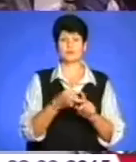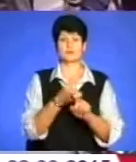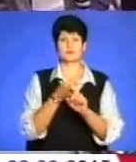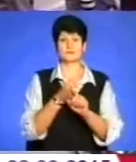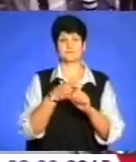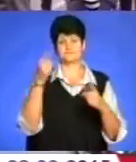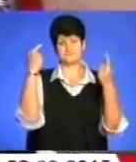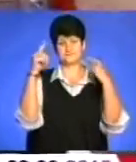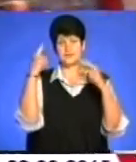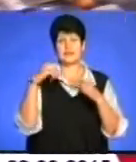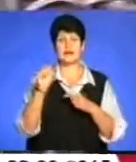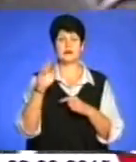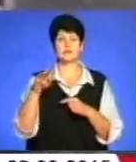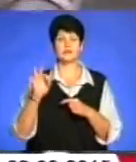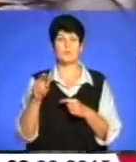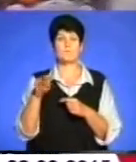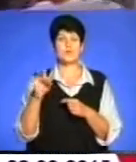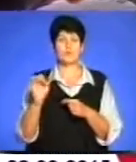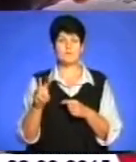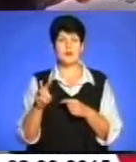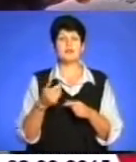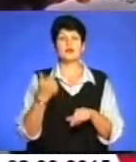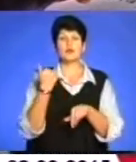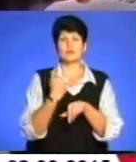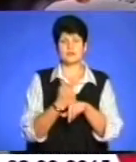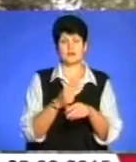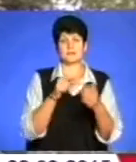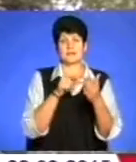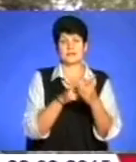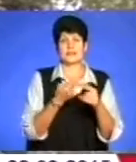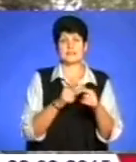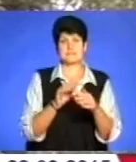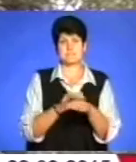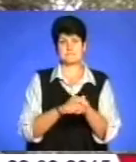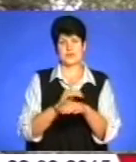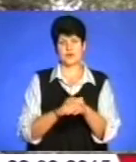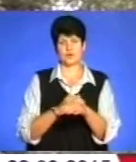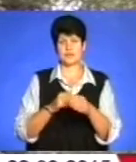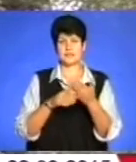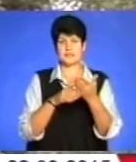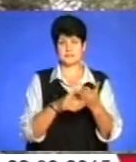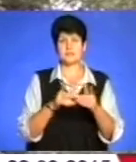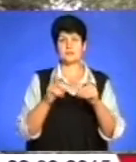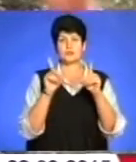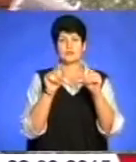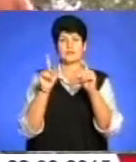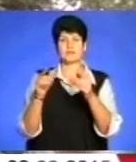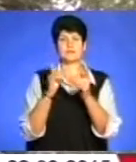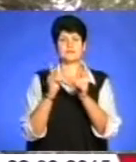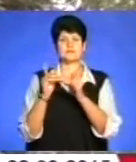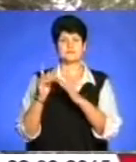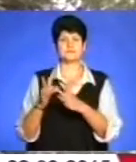легенд автопрому. Але головна мета – це благодійність. Ми поїхали по всіх наших дитячих будинках і інтернатах. Ми поїхали на